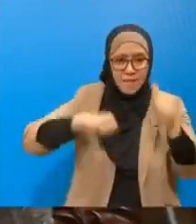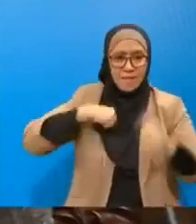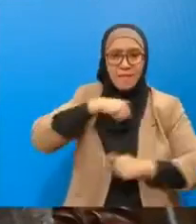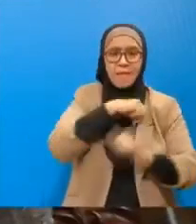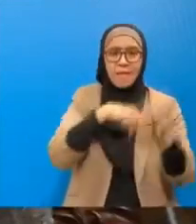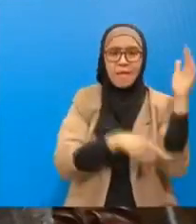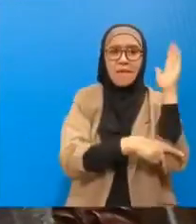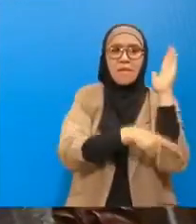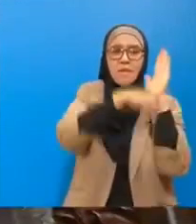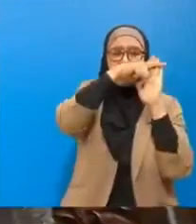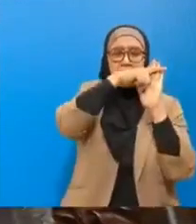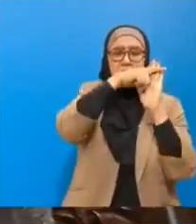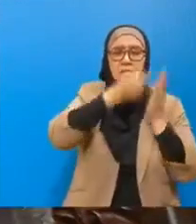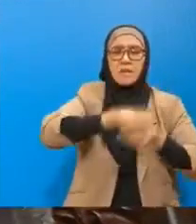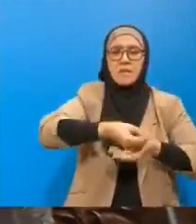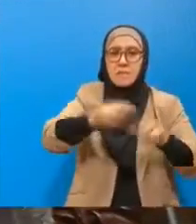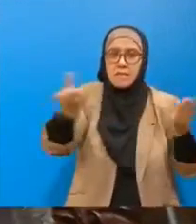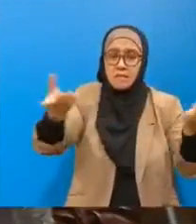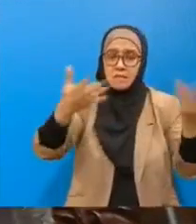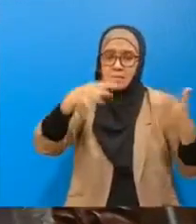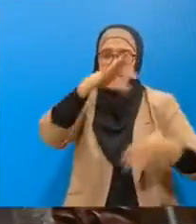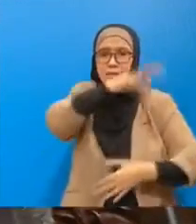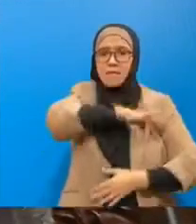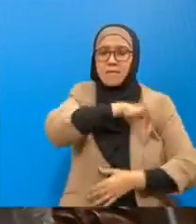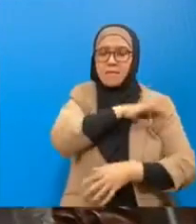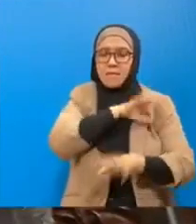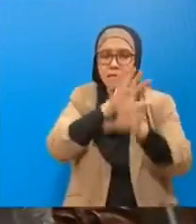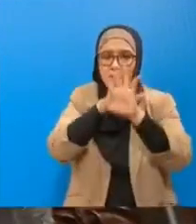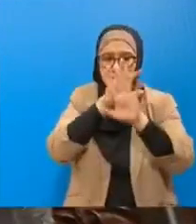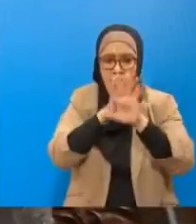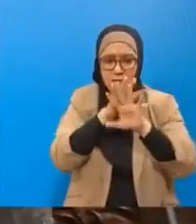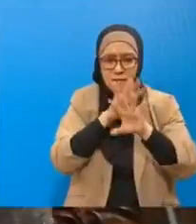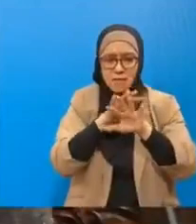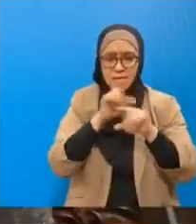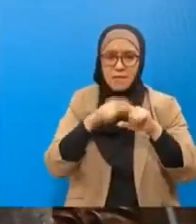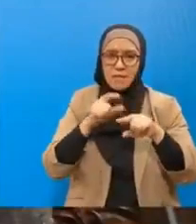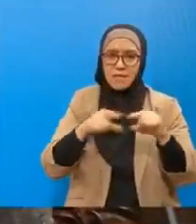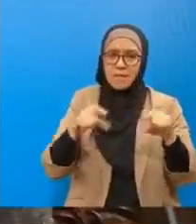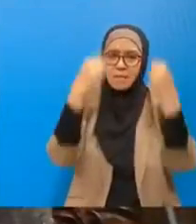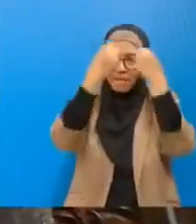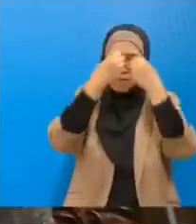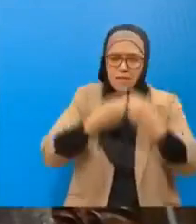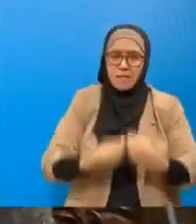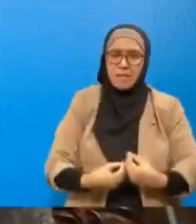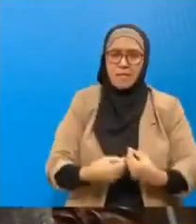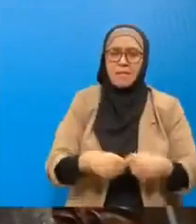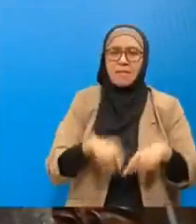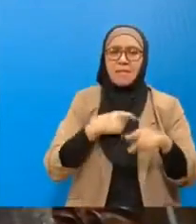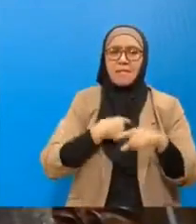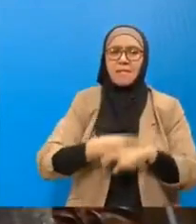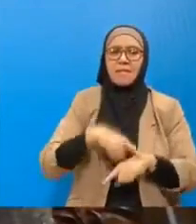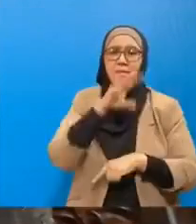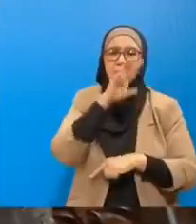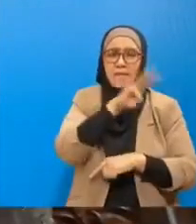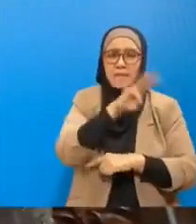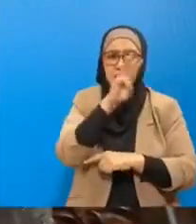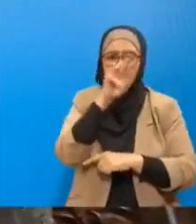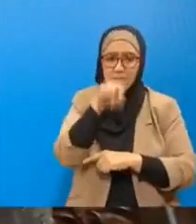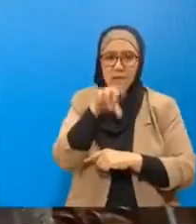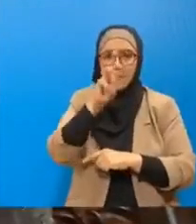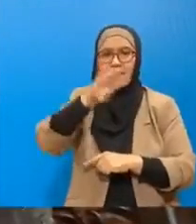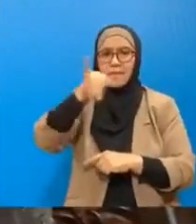begitu ramai jamannya menembakkan peruntukkan 6066 juta rinci untuk madu Man yang pohon Wangsa maju